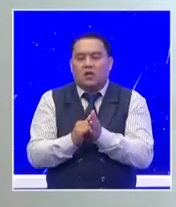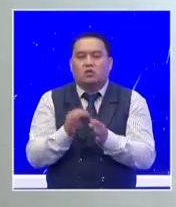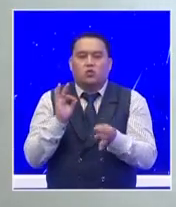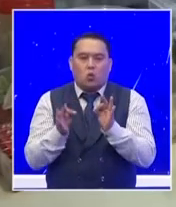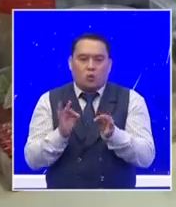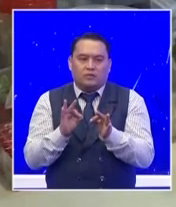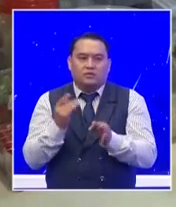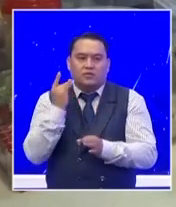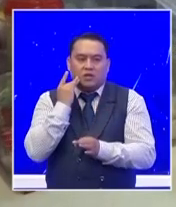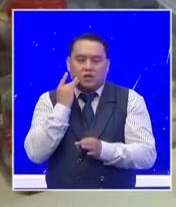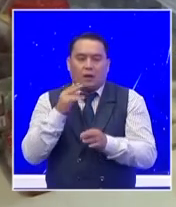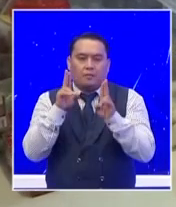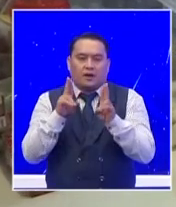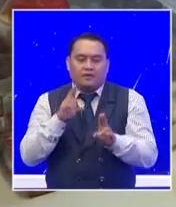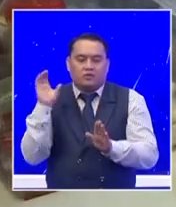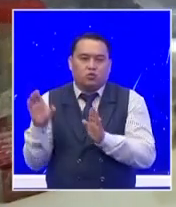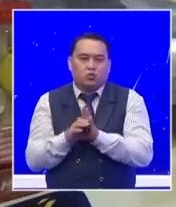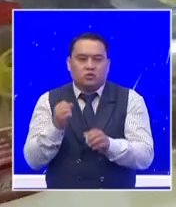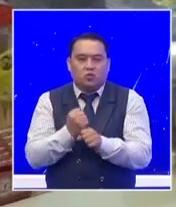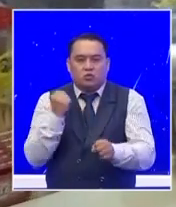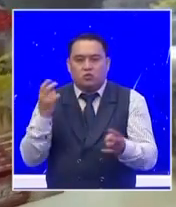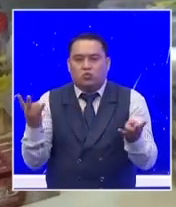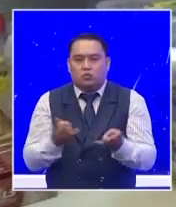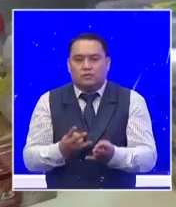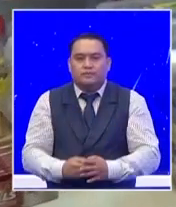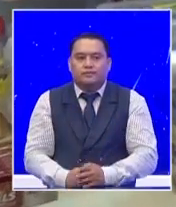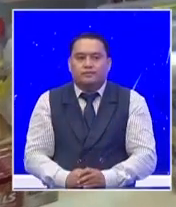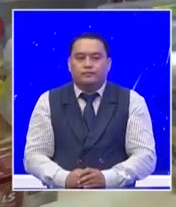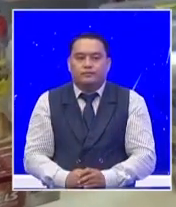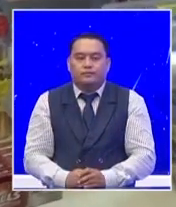нормы, не всегда соблюдает их со всей строгостью.